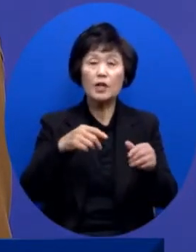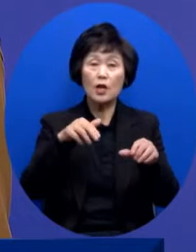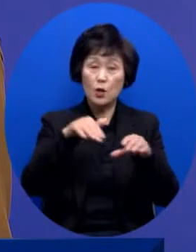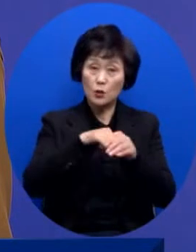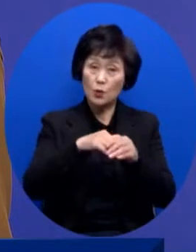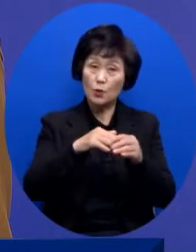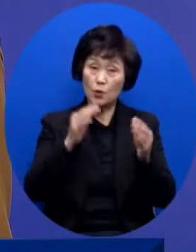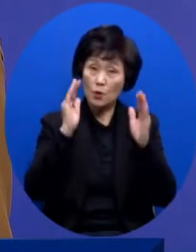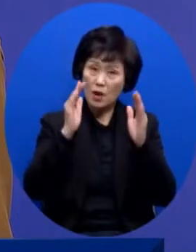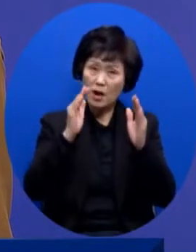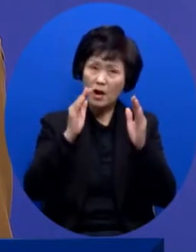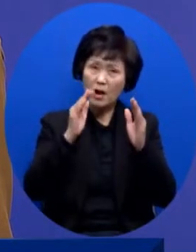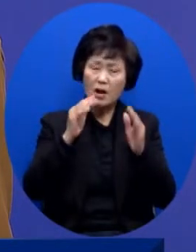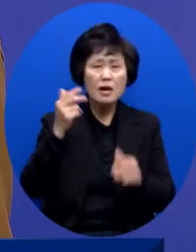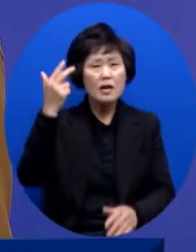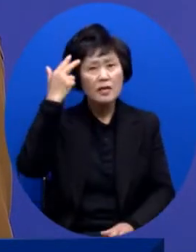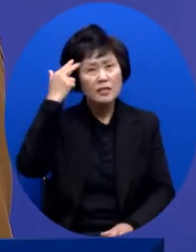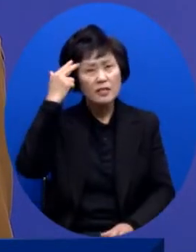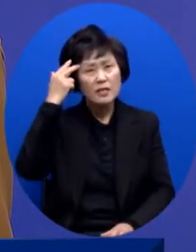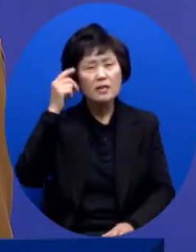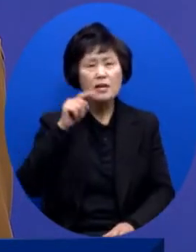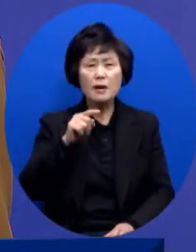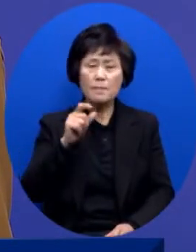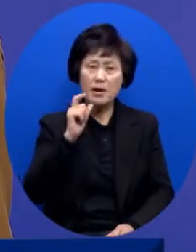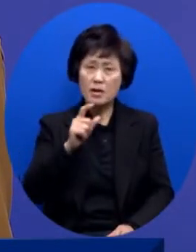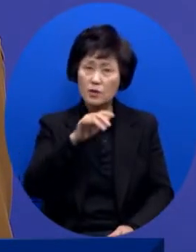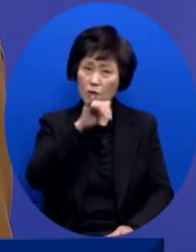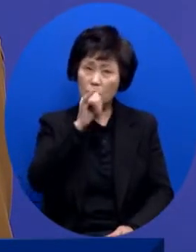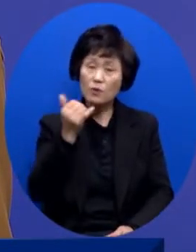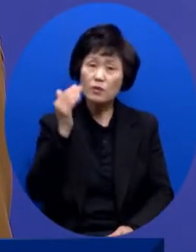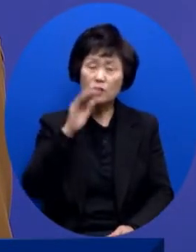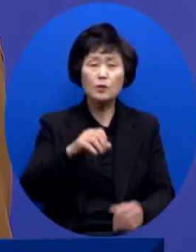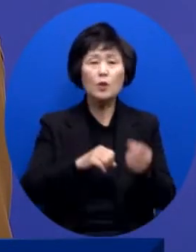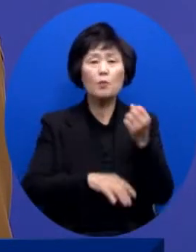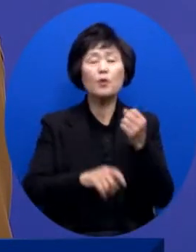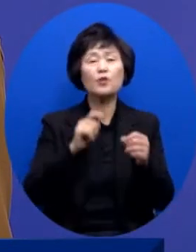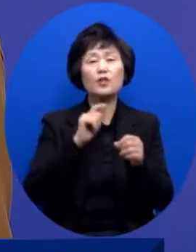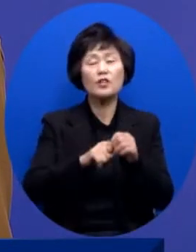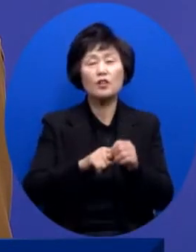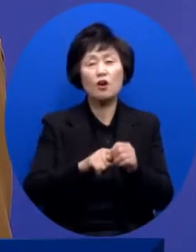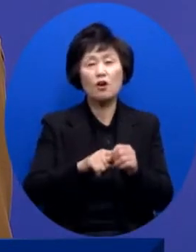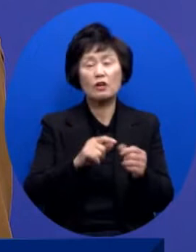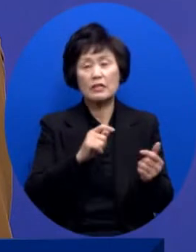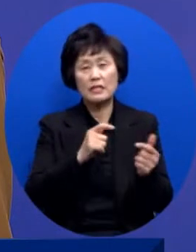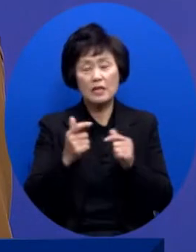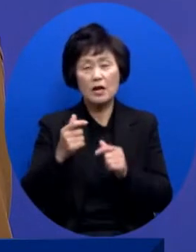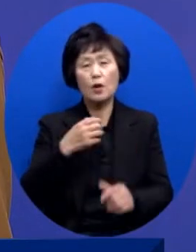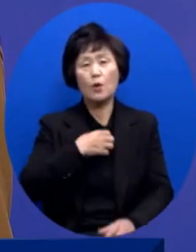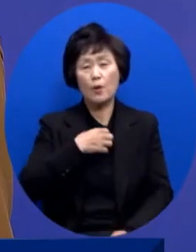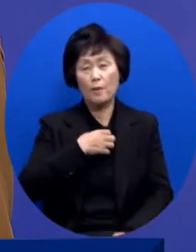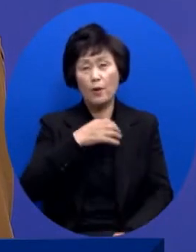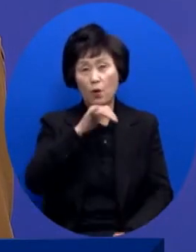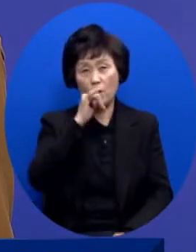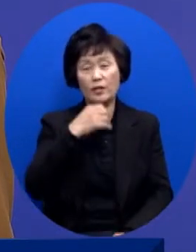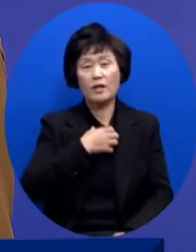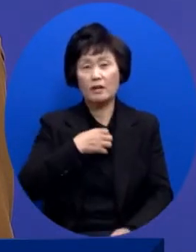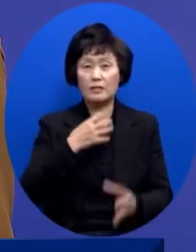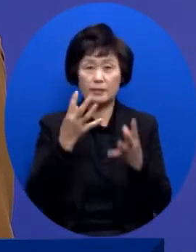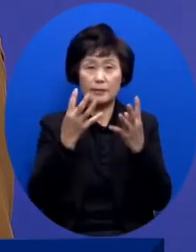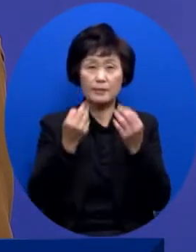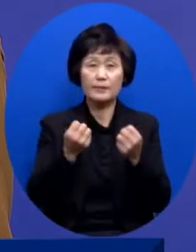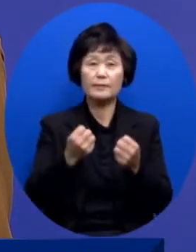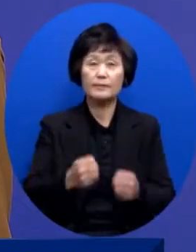지적이 해 만을 강조하고 있어서 종교사 하게 본질적인 가치가 위협받고 있다는 우려의 목소리가 높습니다 김인회